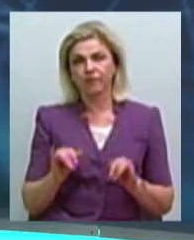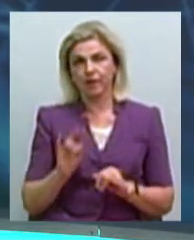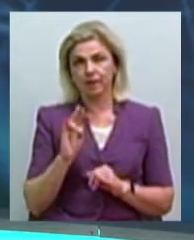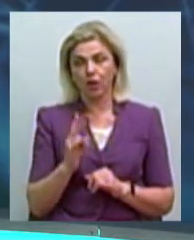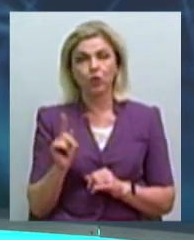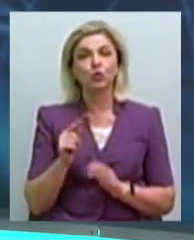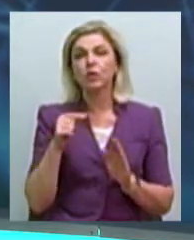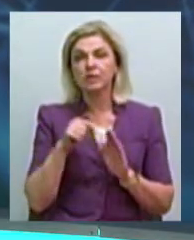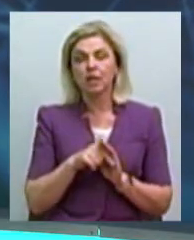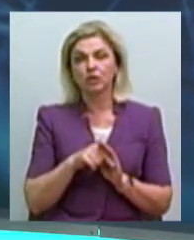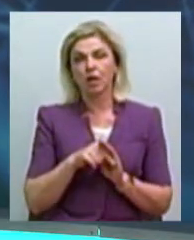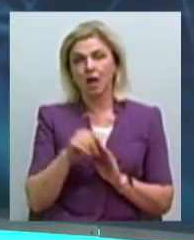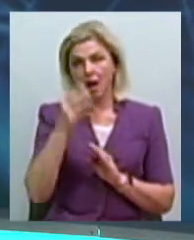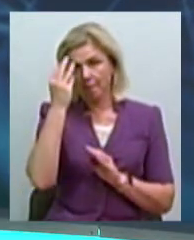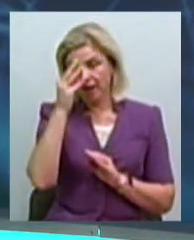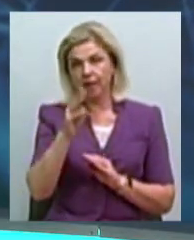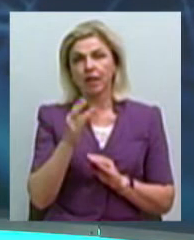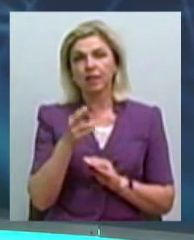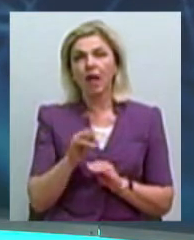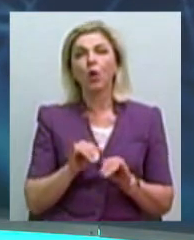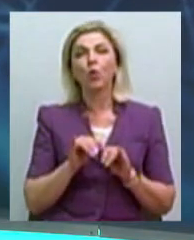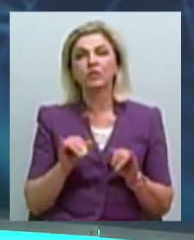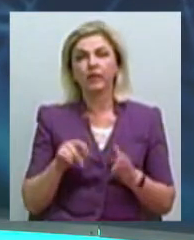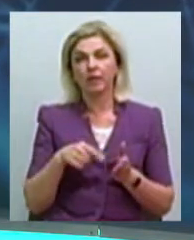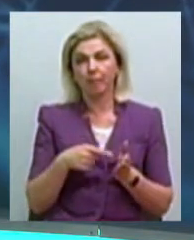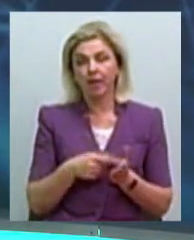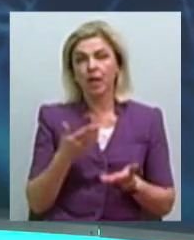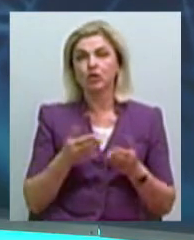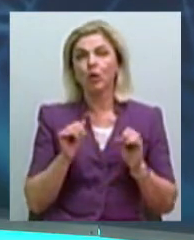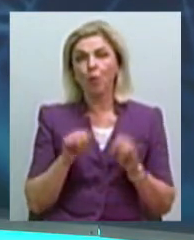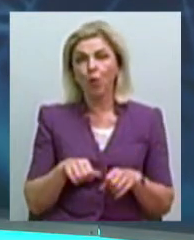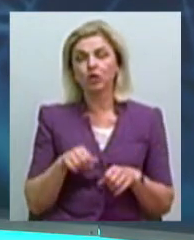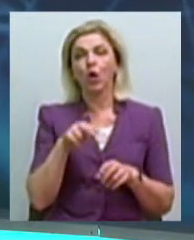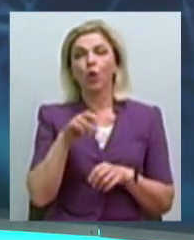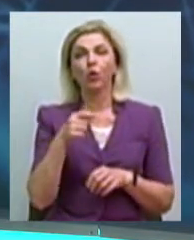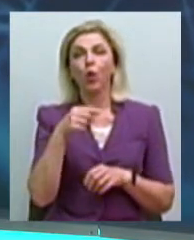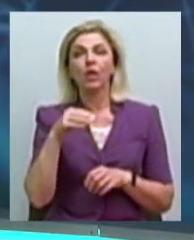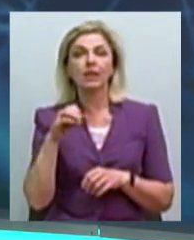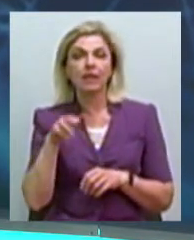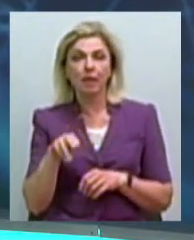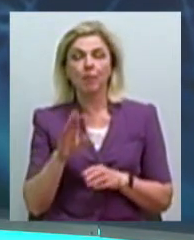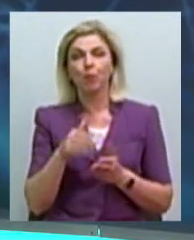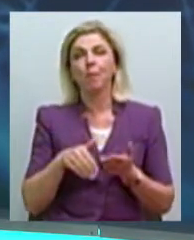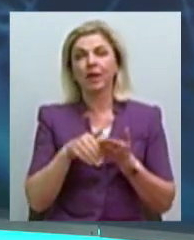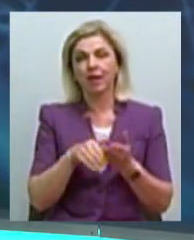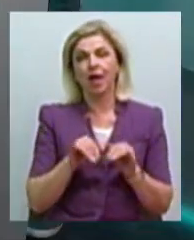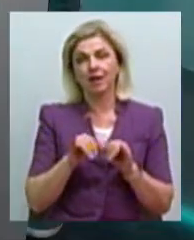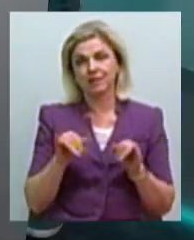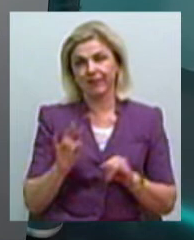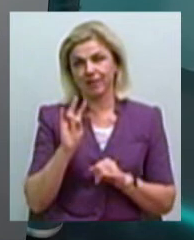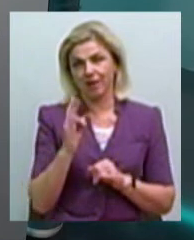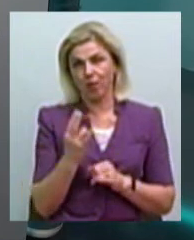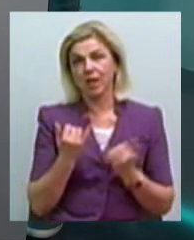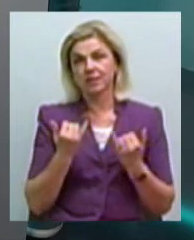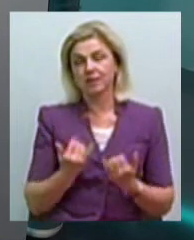Що значить бренд для розвитку міста? Та чи зможе новий логотип сприяти розвитку Миколаєва? Про це сьогодні запитаємо у наших сьогоднішніх